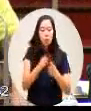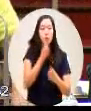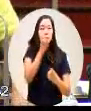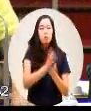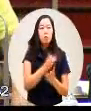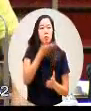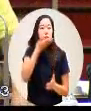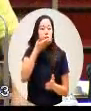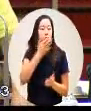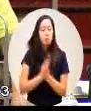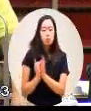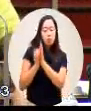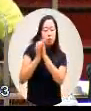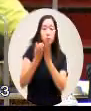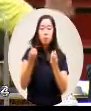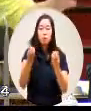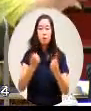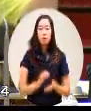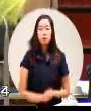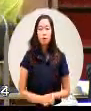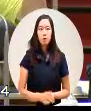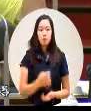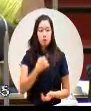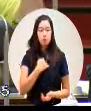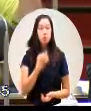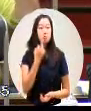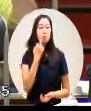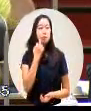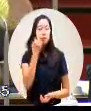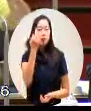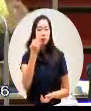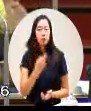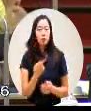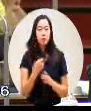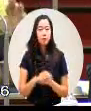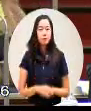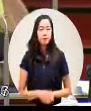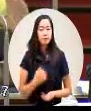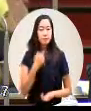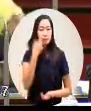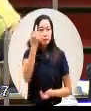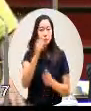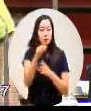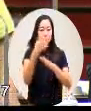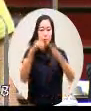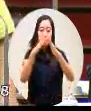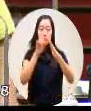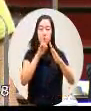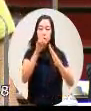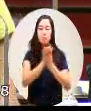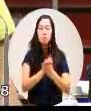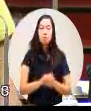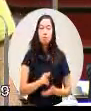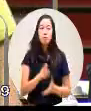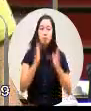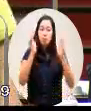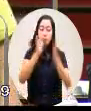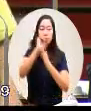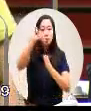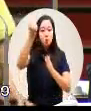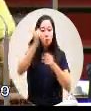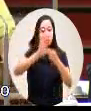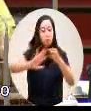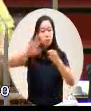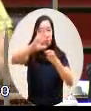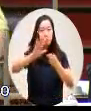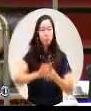避。阮遐个迄个校叫正义工，正义高中。那